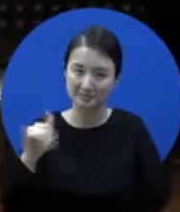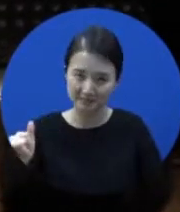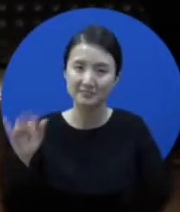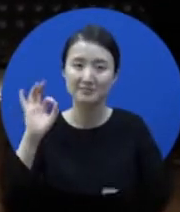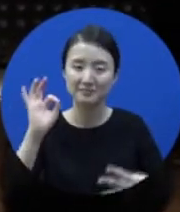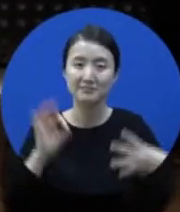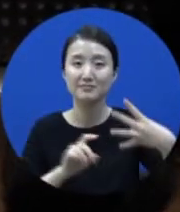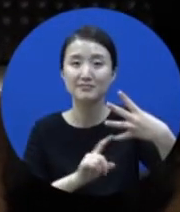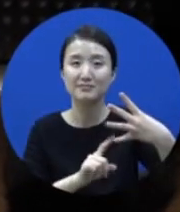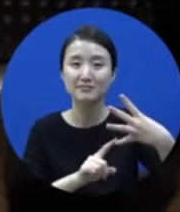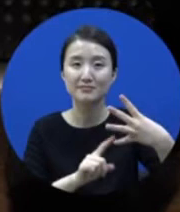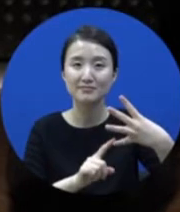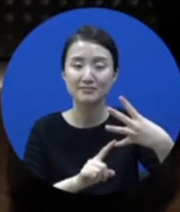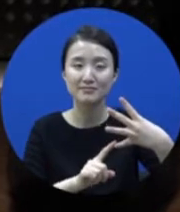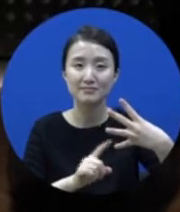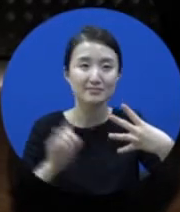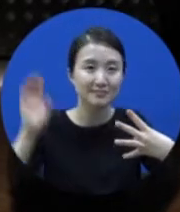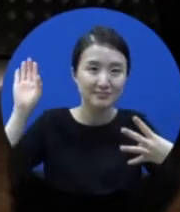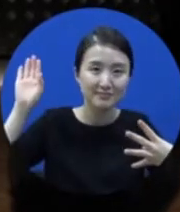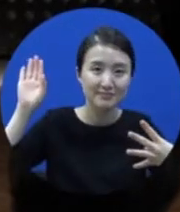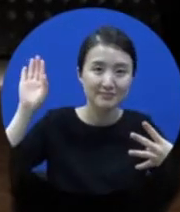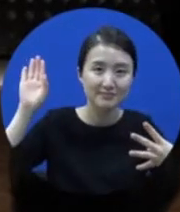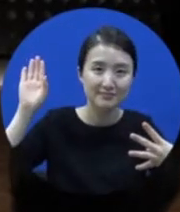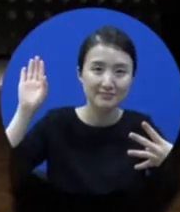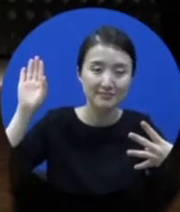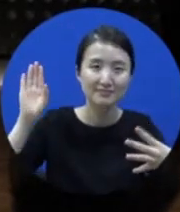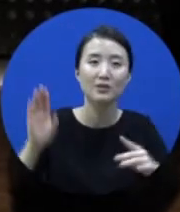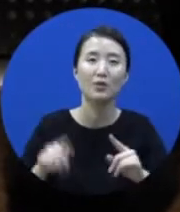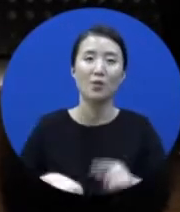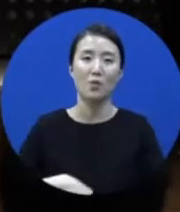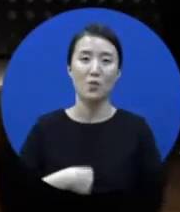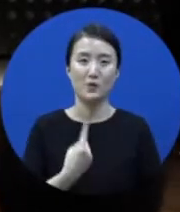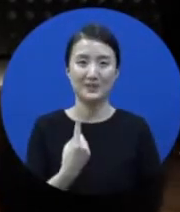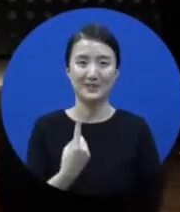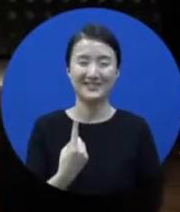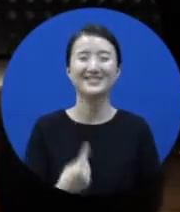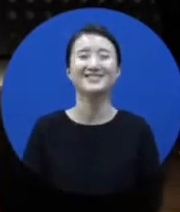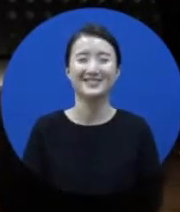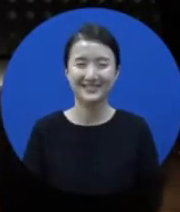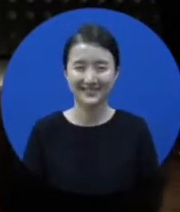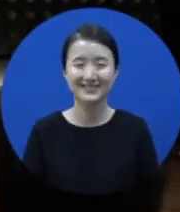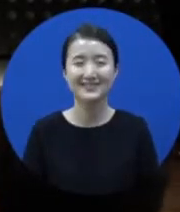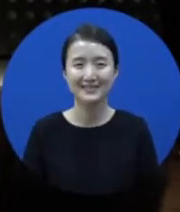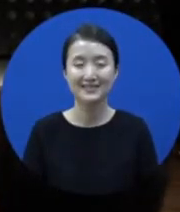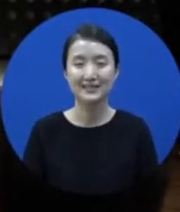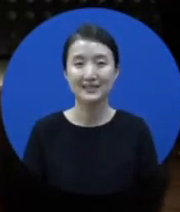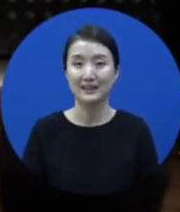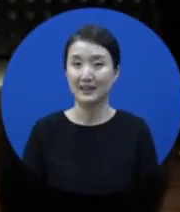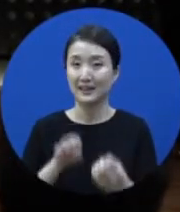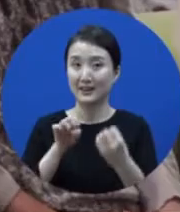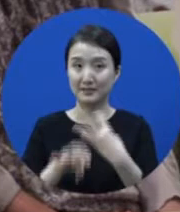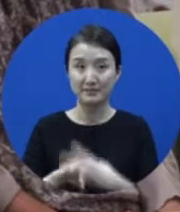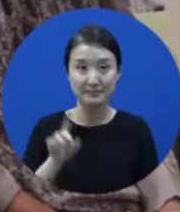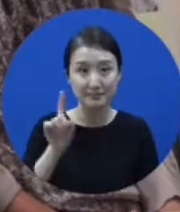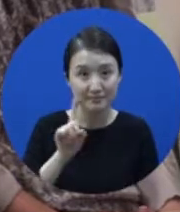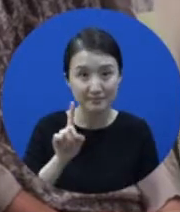7% 전달될 거다. 네, 한분 들어주셨는데요. 정답은요. 7%라고.